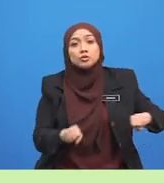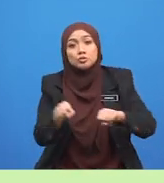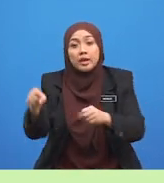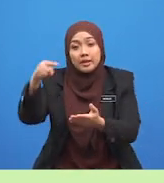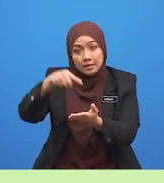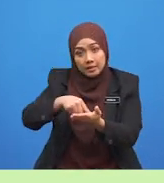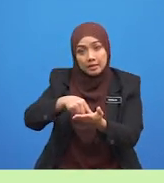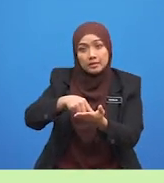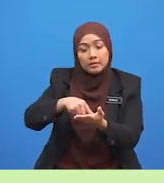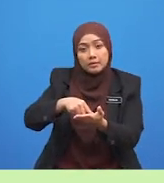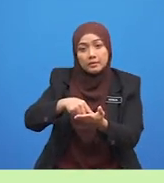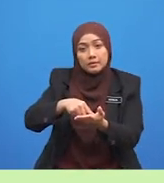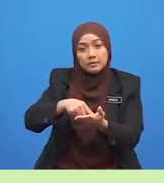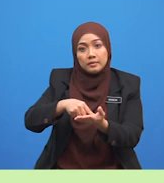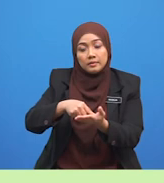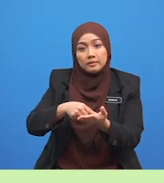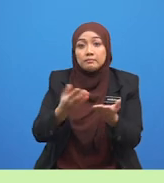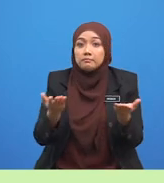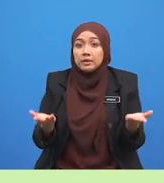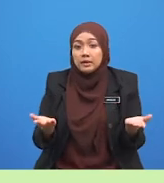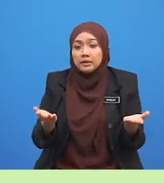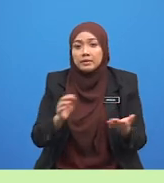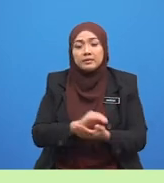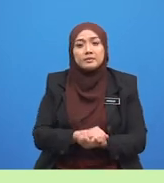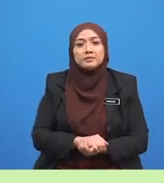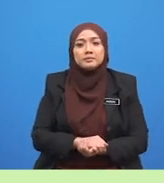ialah apa agaknya murid-murid?